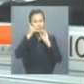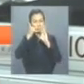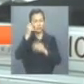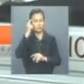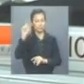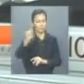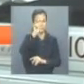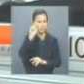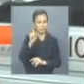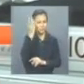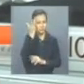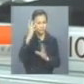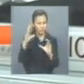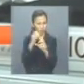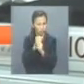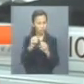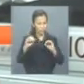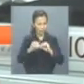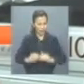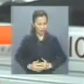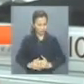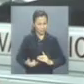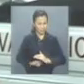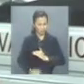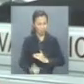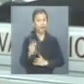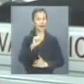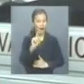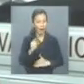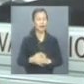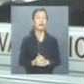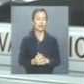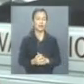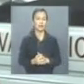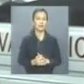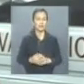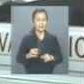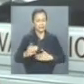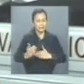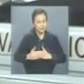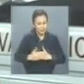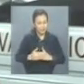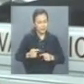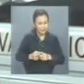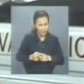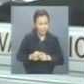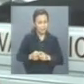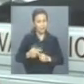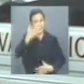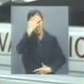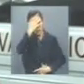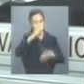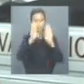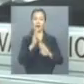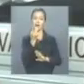ามันเป็นลักษณะที่จะปวดท้องจริงๆหรือว่าปวดท้องแบบว่าแค่เจ็บเตือนอะไรเงี้ยนะครับแล้วก็ถ้าแบบเจ็บ